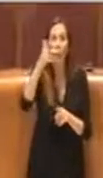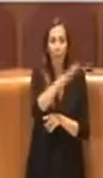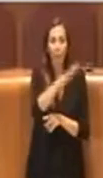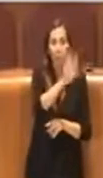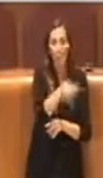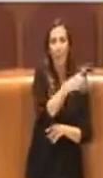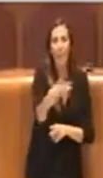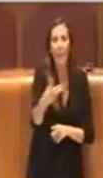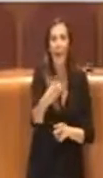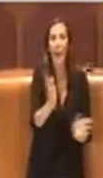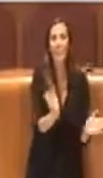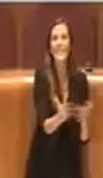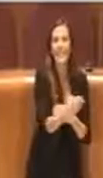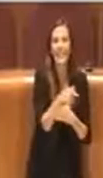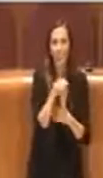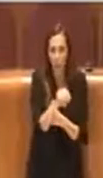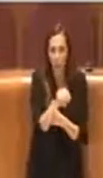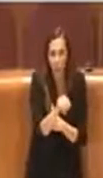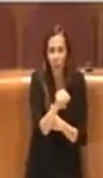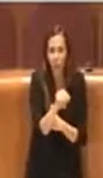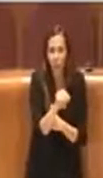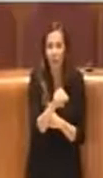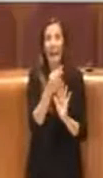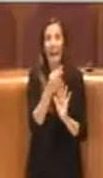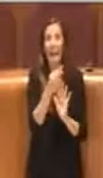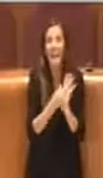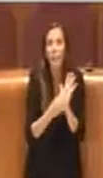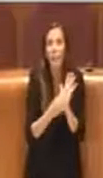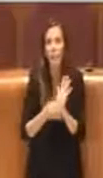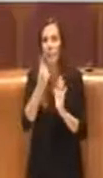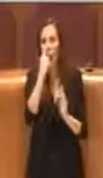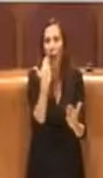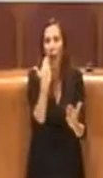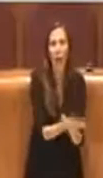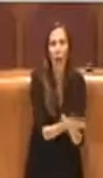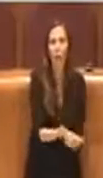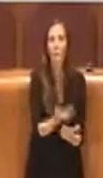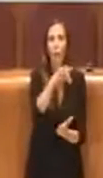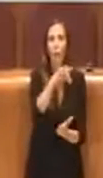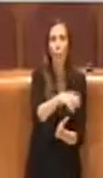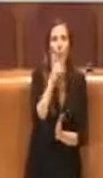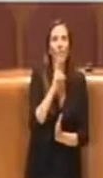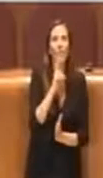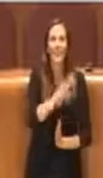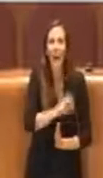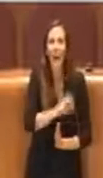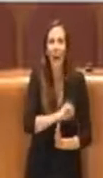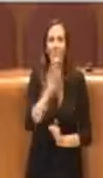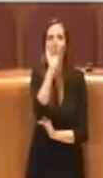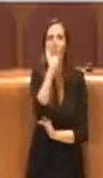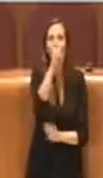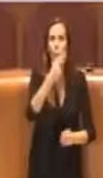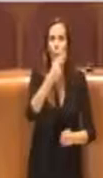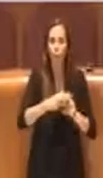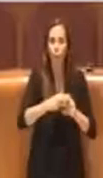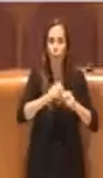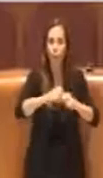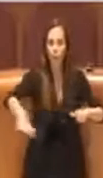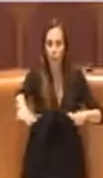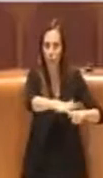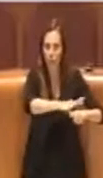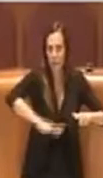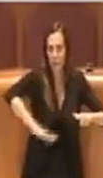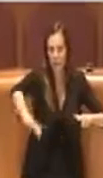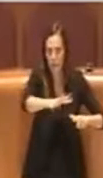settore, circoscrivendo tutti i requisiti di quello che sarà il nuovo punto verde infanzia, diciamo, del futuro su Roma, e quindi di quello che ci si